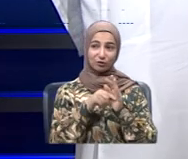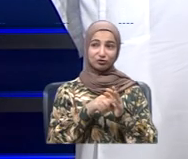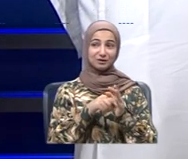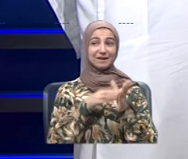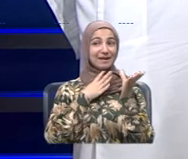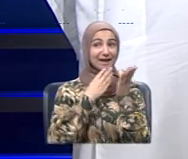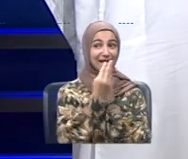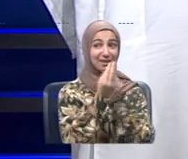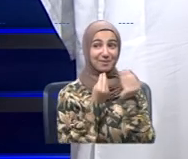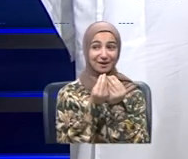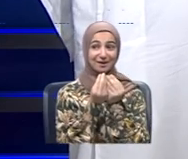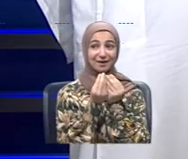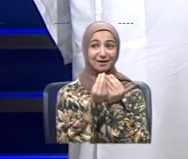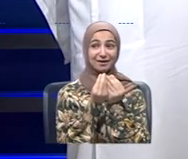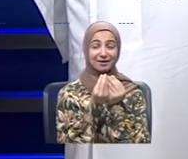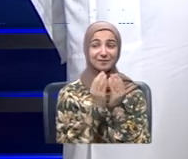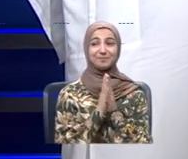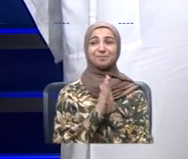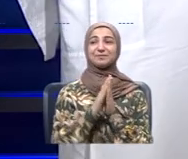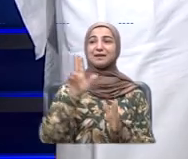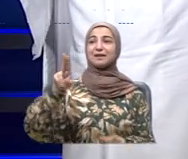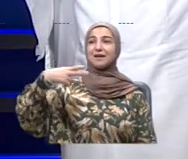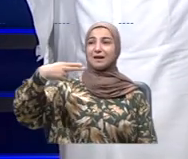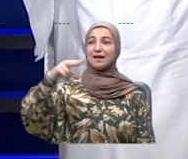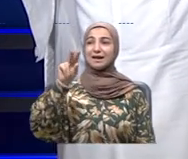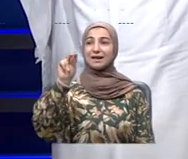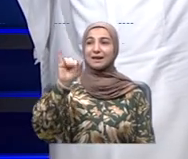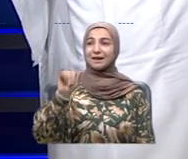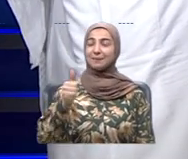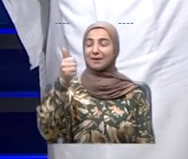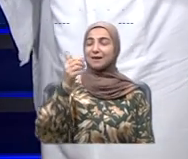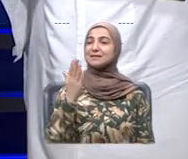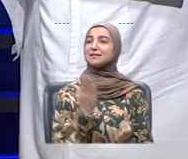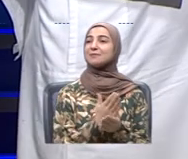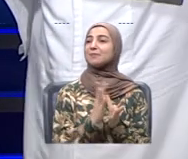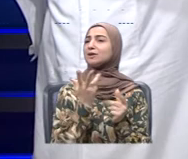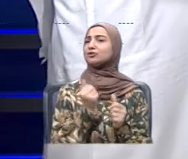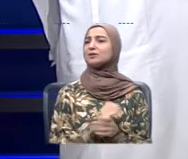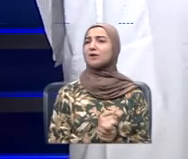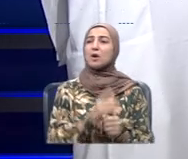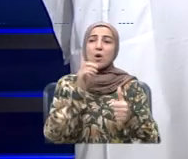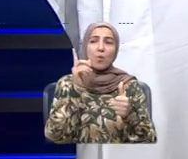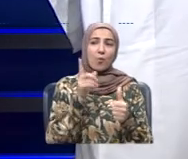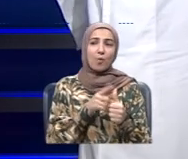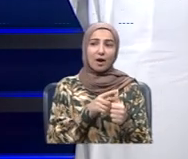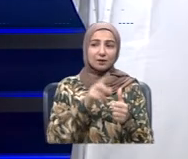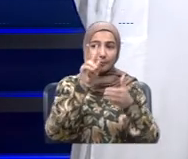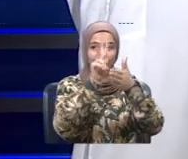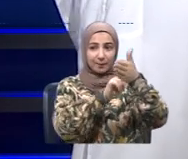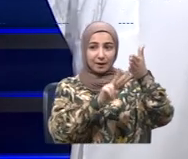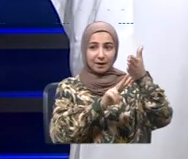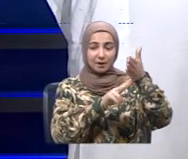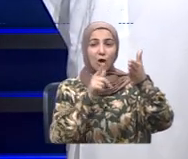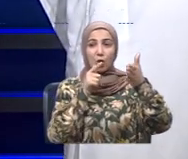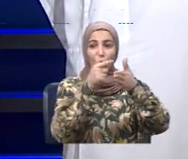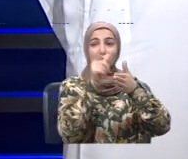الجنس الأدبي له هو التعقيب الصحفي، لماذا؟ ما الدليل على ذلك؟ الدليل حينما قرأنا النص وجدنا